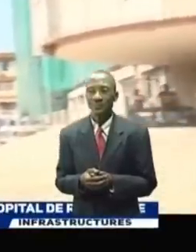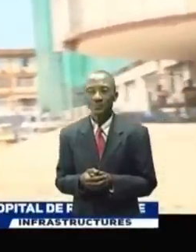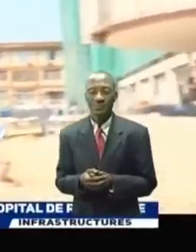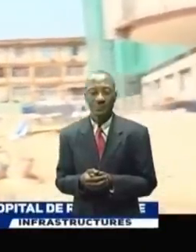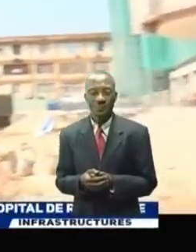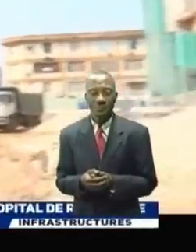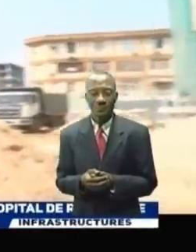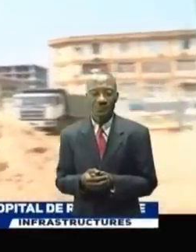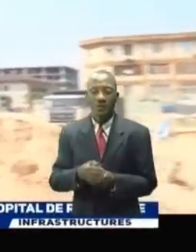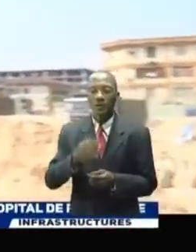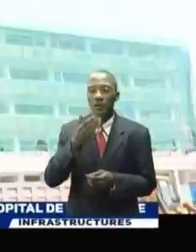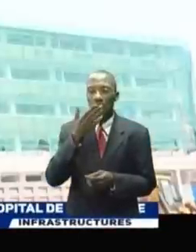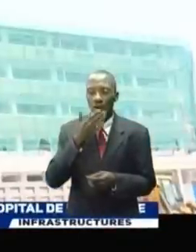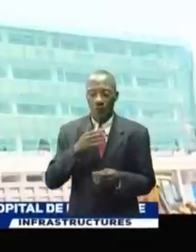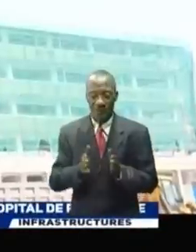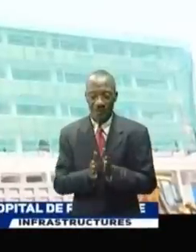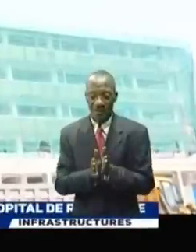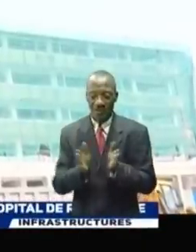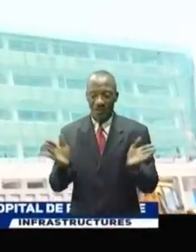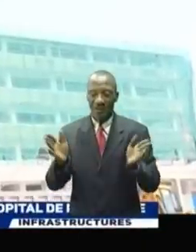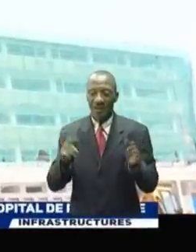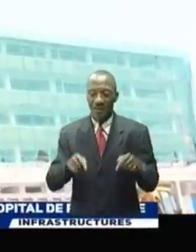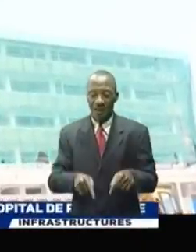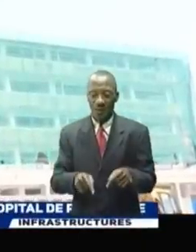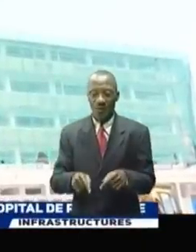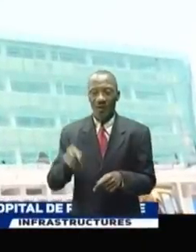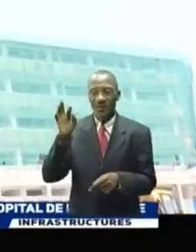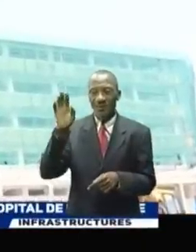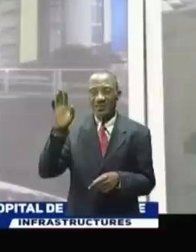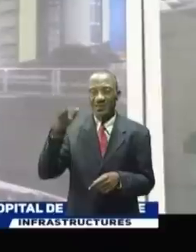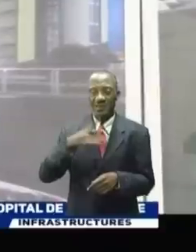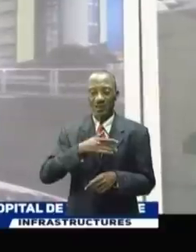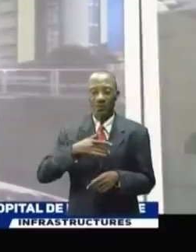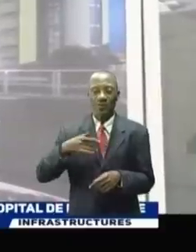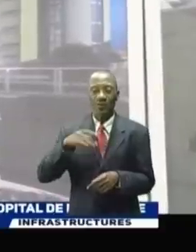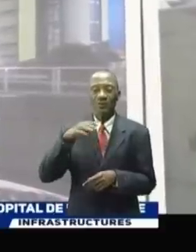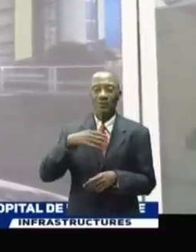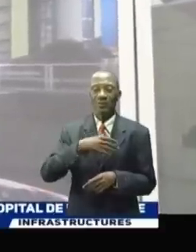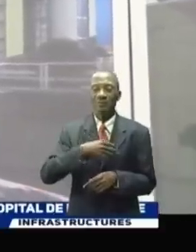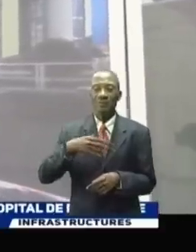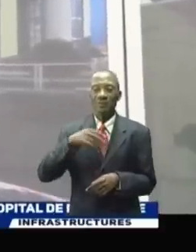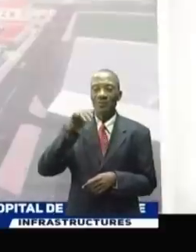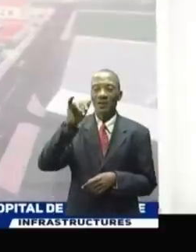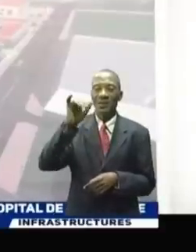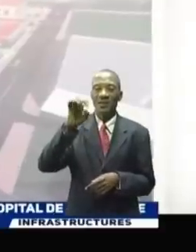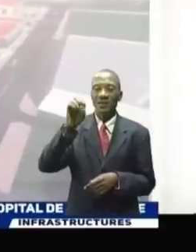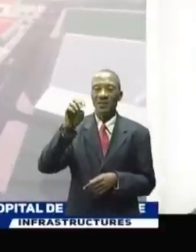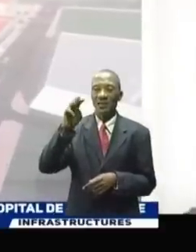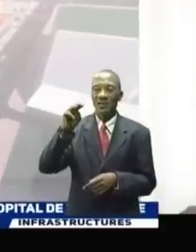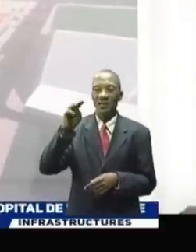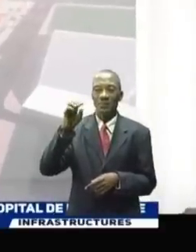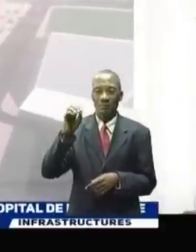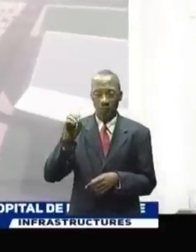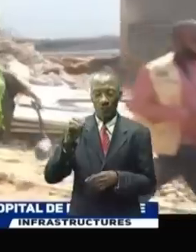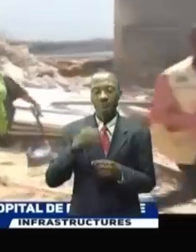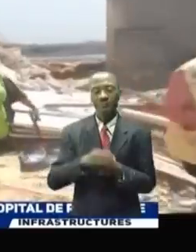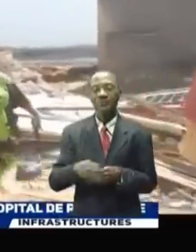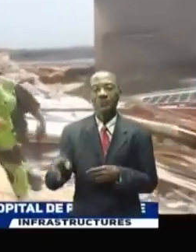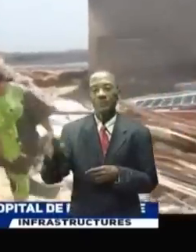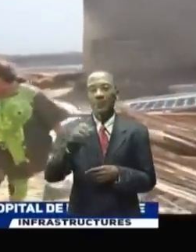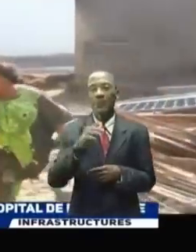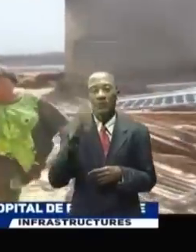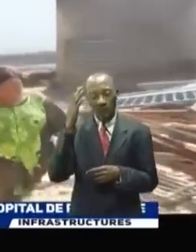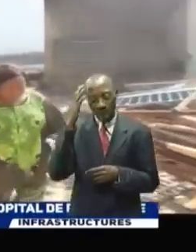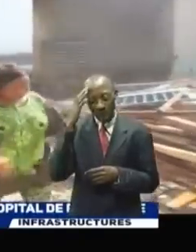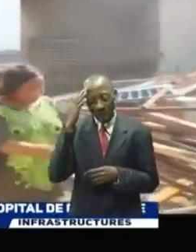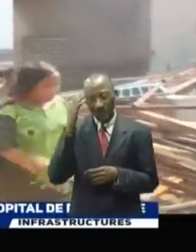L'hôpital général de Kinshasa, ex-Mamayemo, a déjà une durée de vie d'environ 100 ans. Plus d'un siècle après, cette